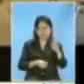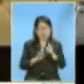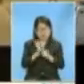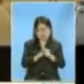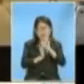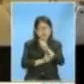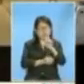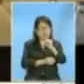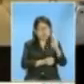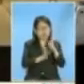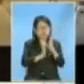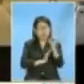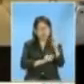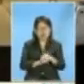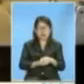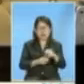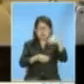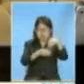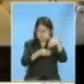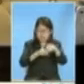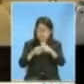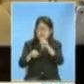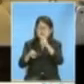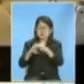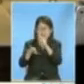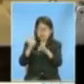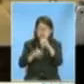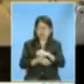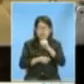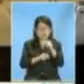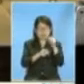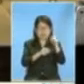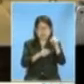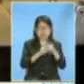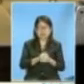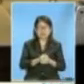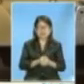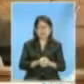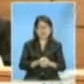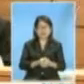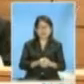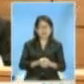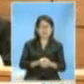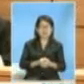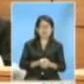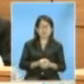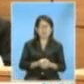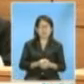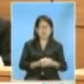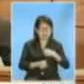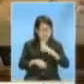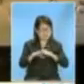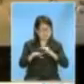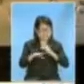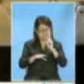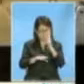และก็ที่มาเท่านั้นเองท่านก็พูดสิพูดในเรื่องของจำนวนและที่มาของวุฒิแล้วผมย้ำอีกที